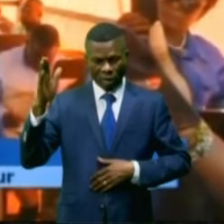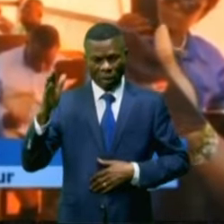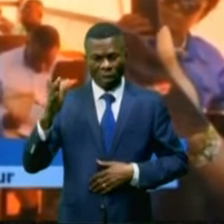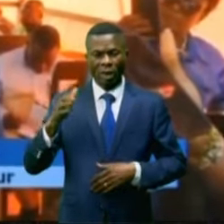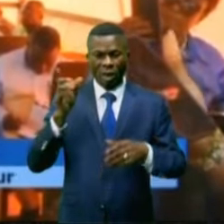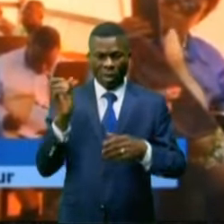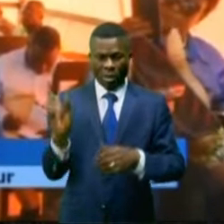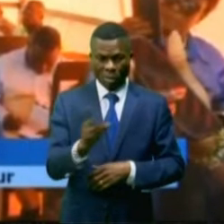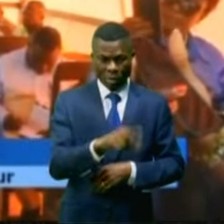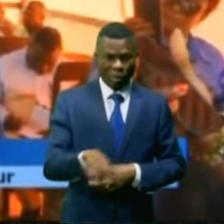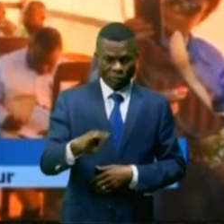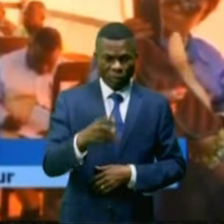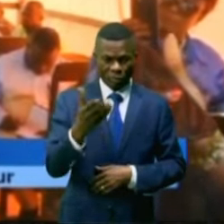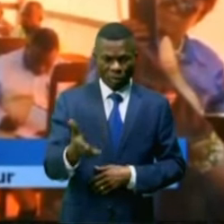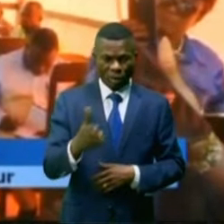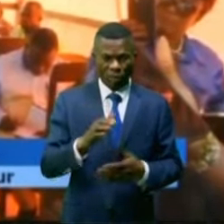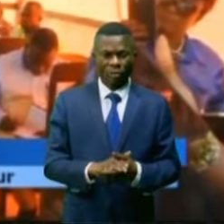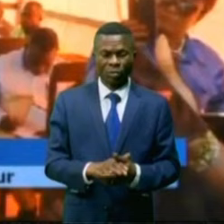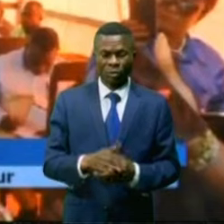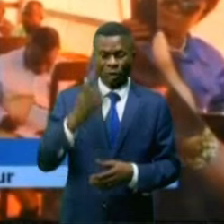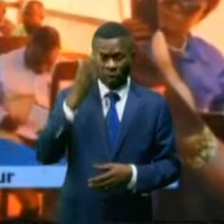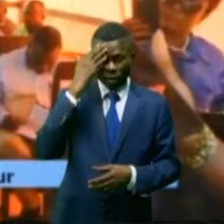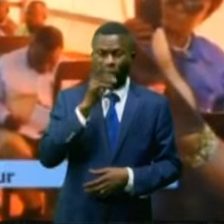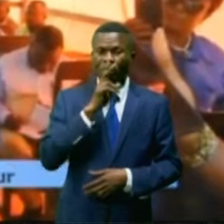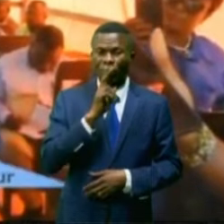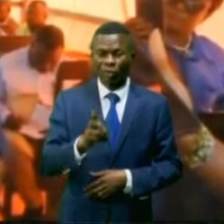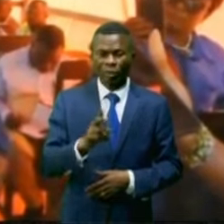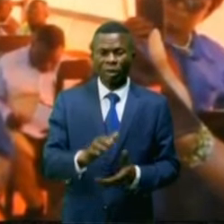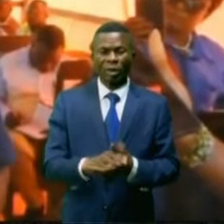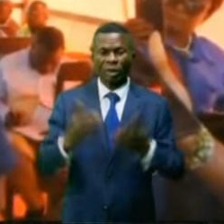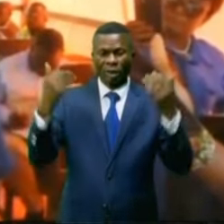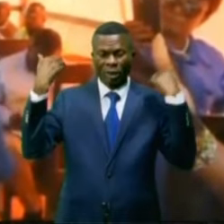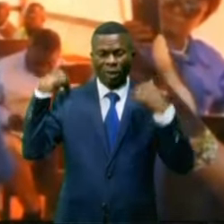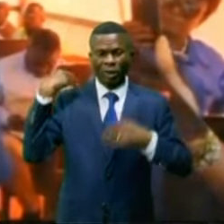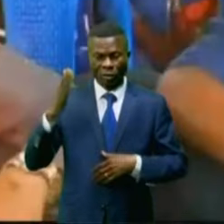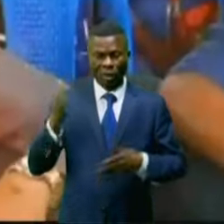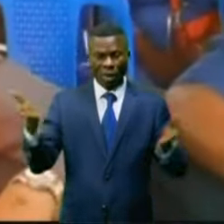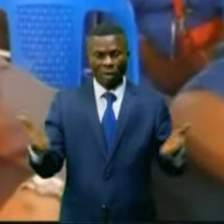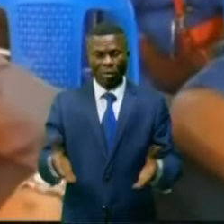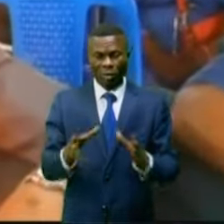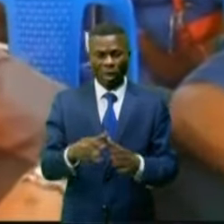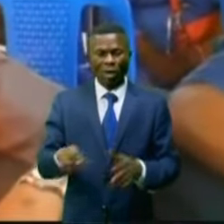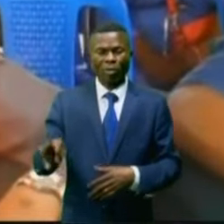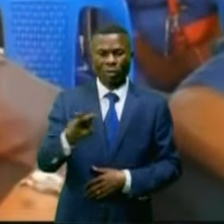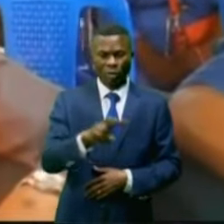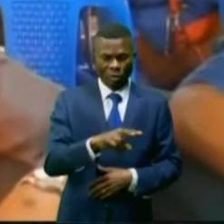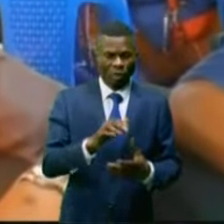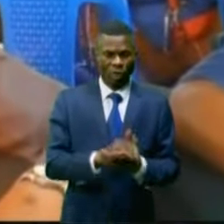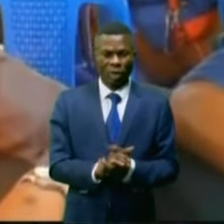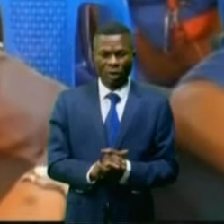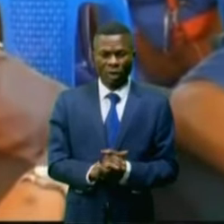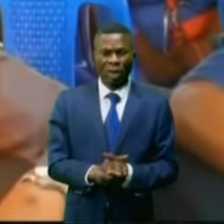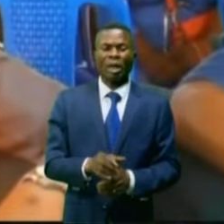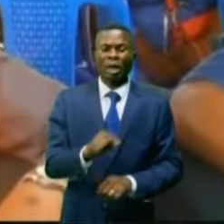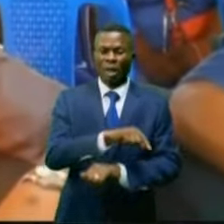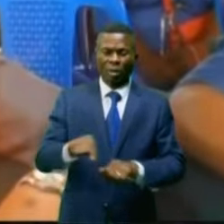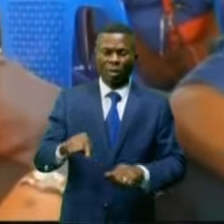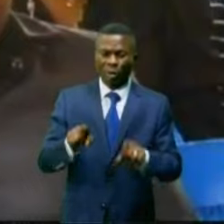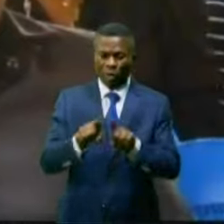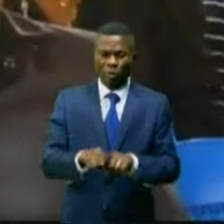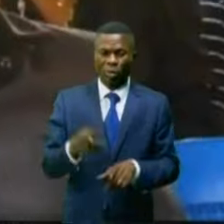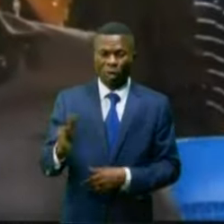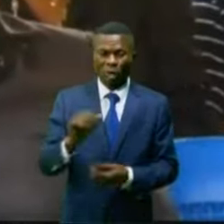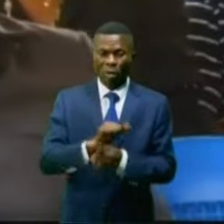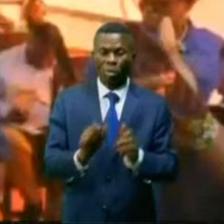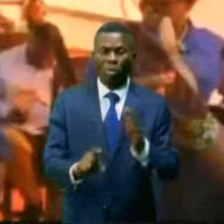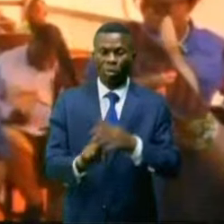Katinabini. Soyez rassurés que l'autorité de l'État est présente, l'administration y est également.